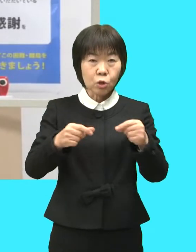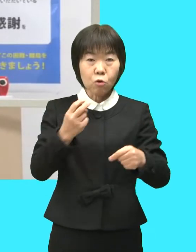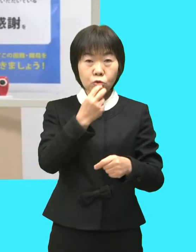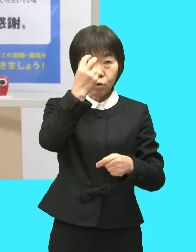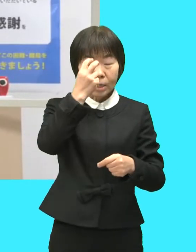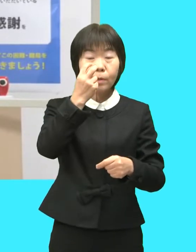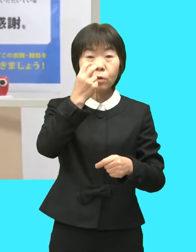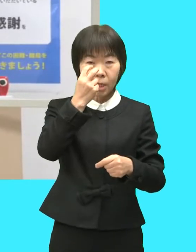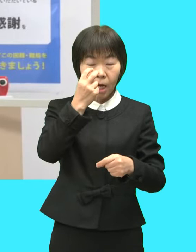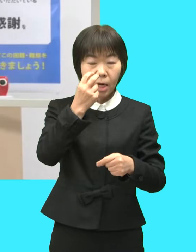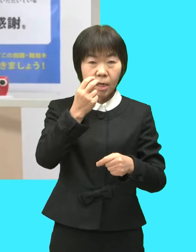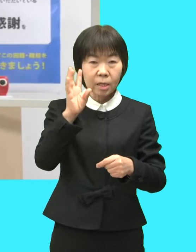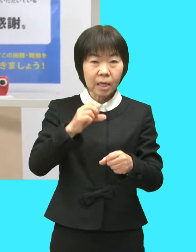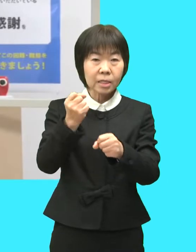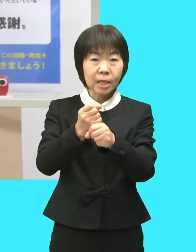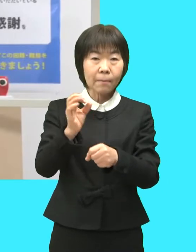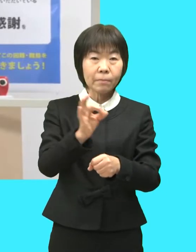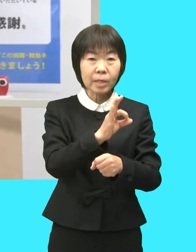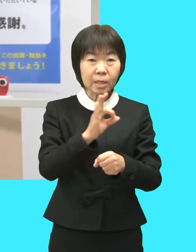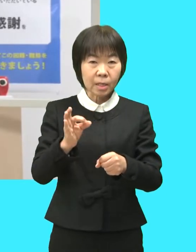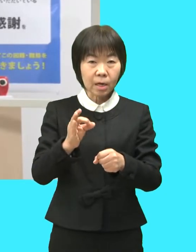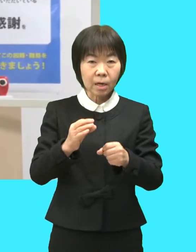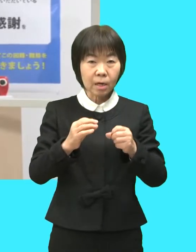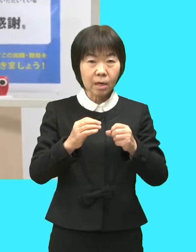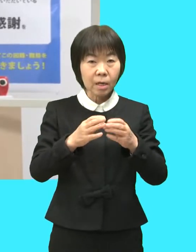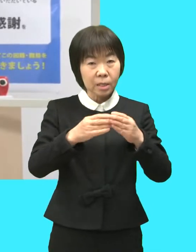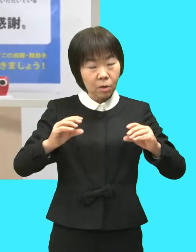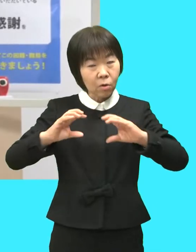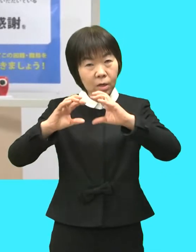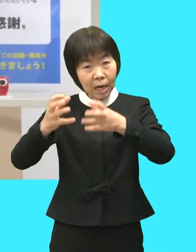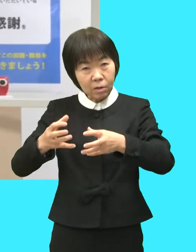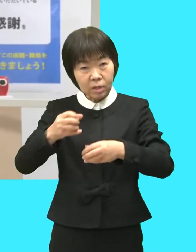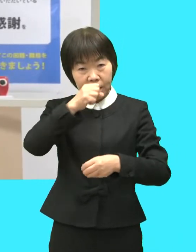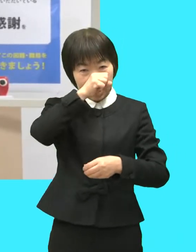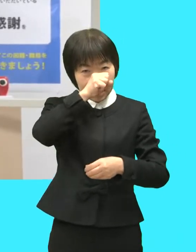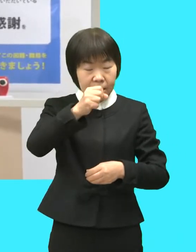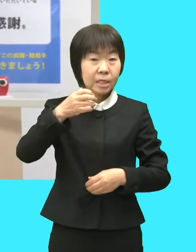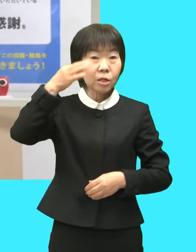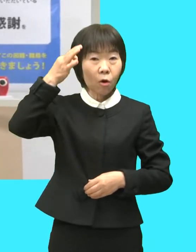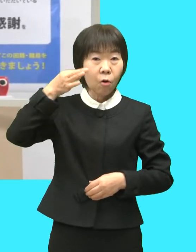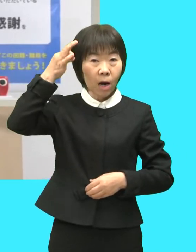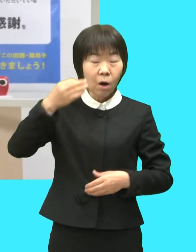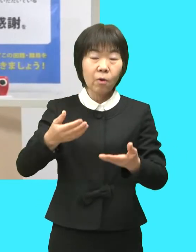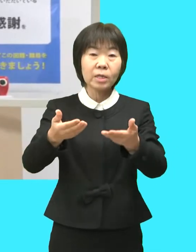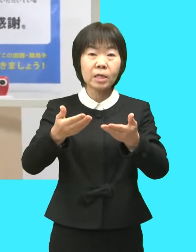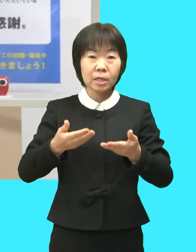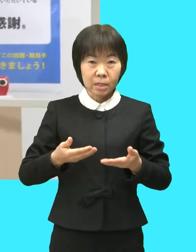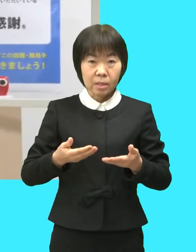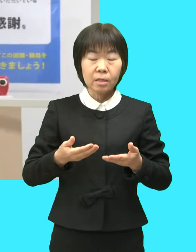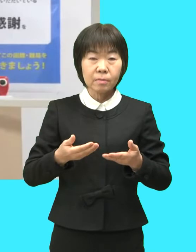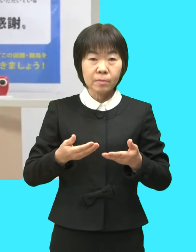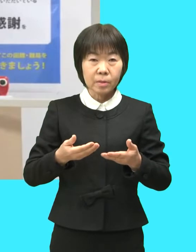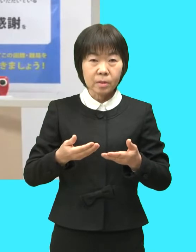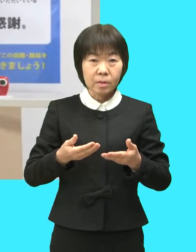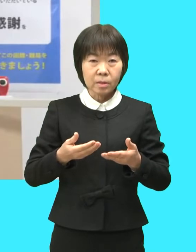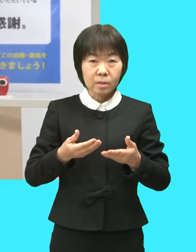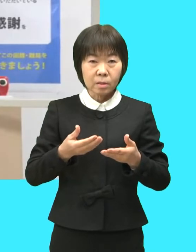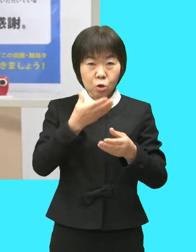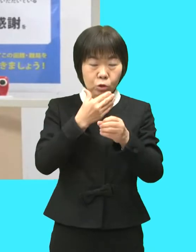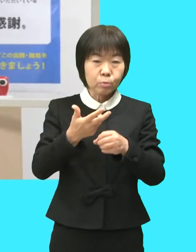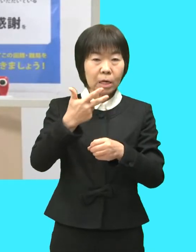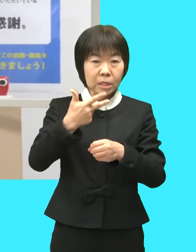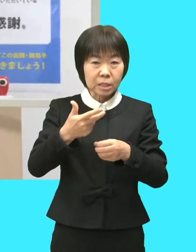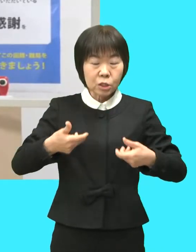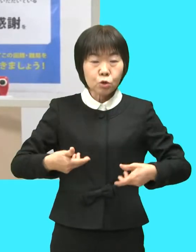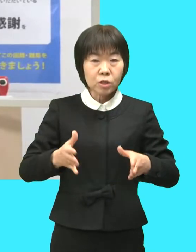はじめとした県産品が国内外で高い評価をいただいたほか、福島市